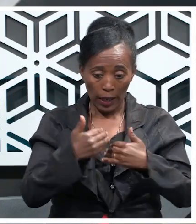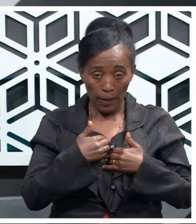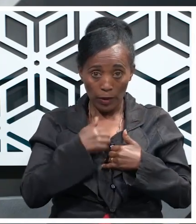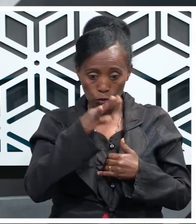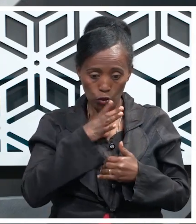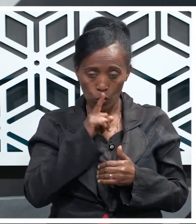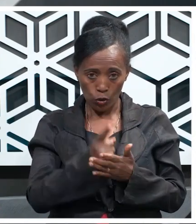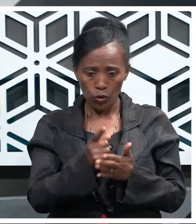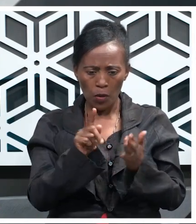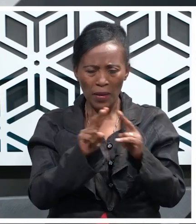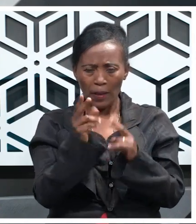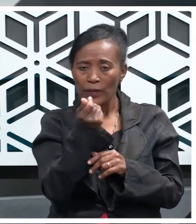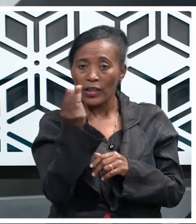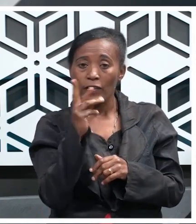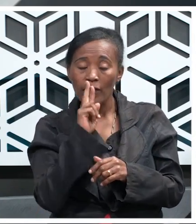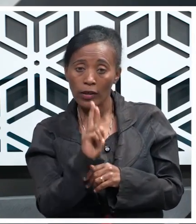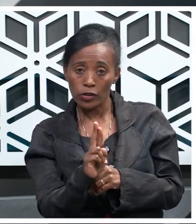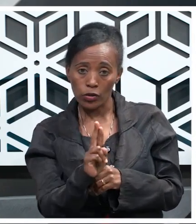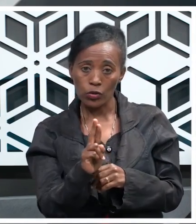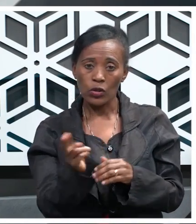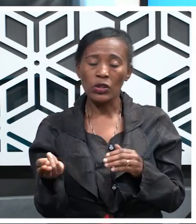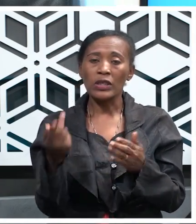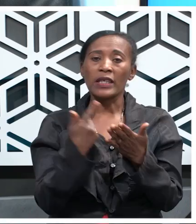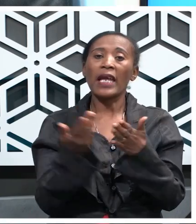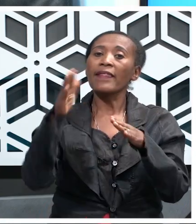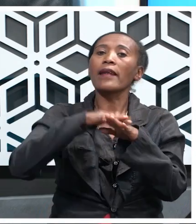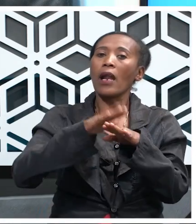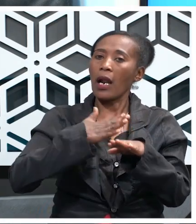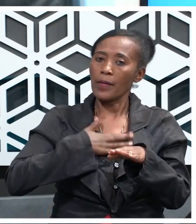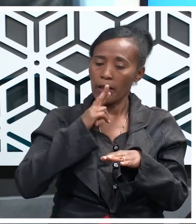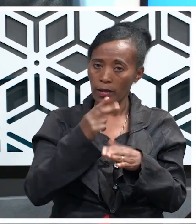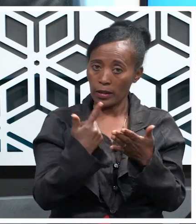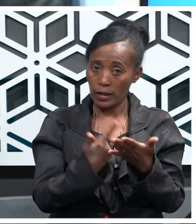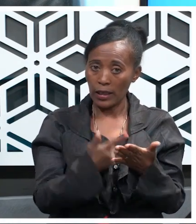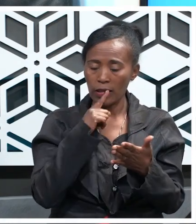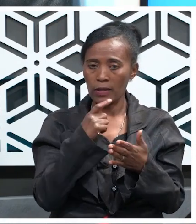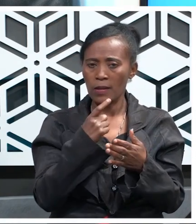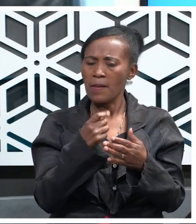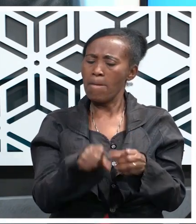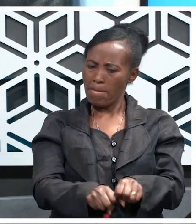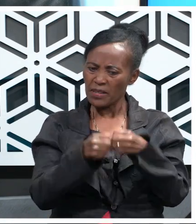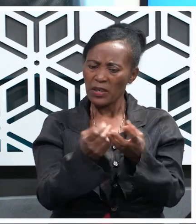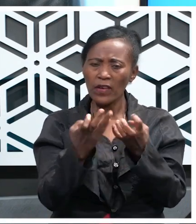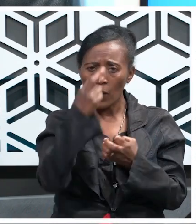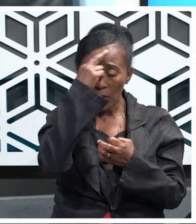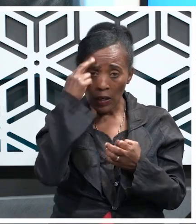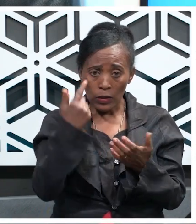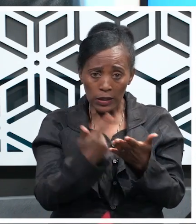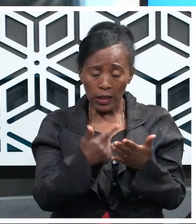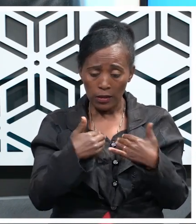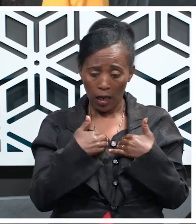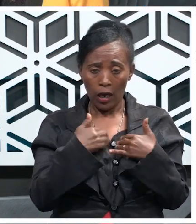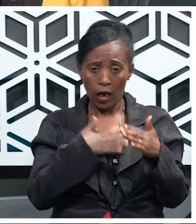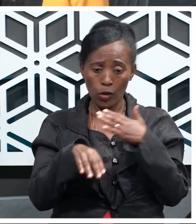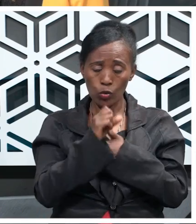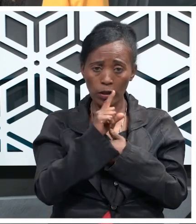ጉዳት ያለባቸው ሰዎች በጣም ጥቂት ናቸው ያሉት የስፓይናል ተደራራቢ ነው የኔ እና ያንን ነገር መስበር እፈልጋለሁ ምክንያቱም